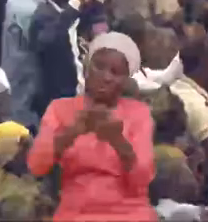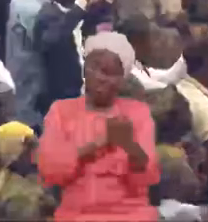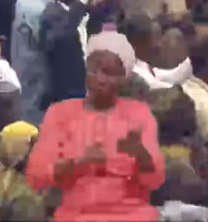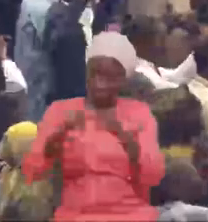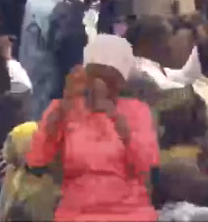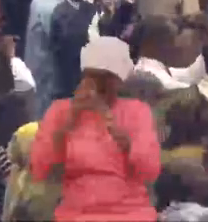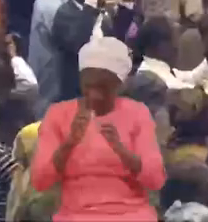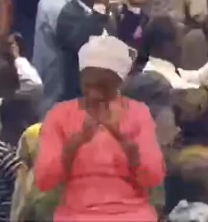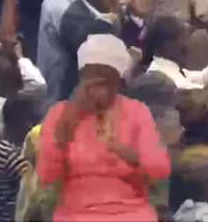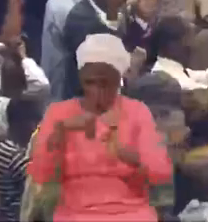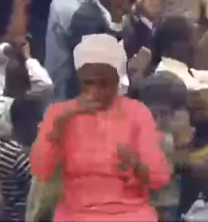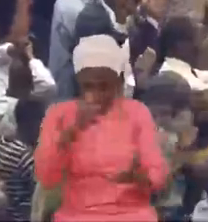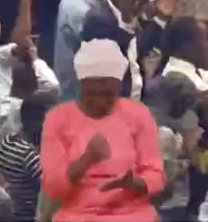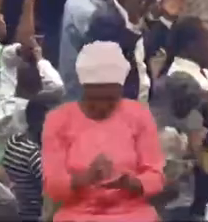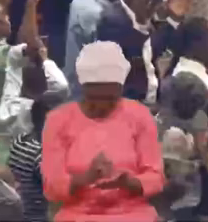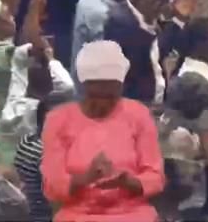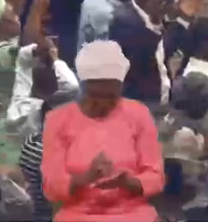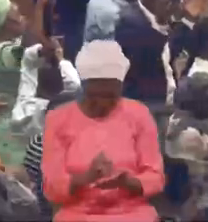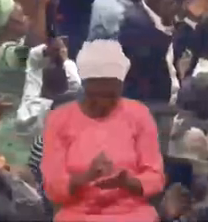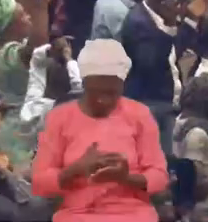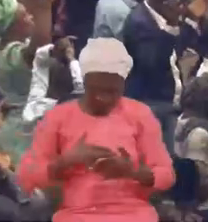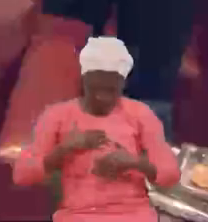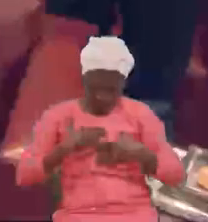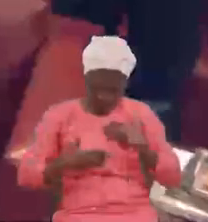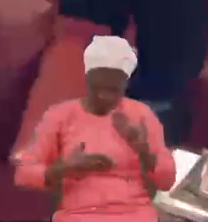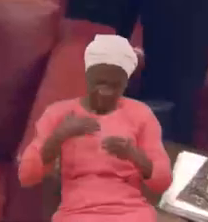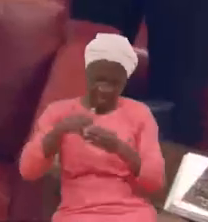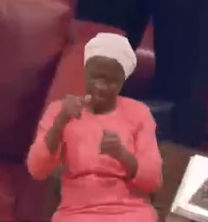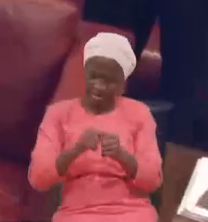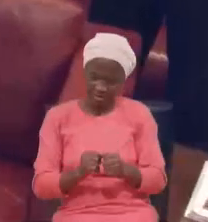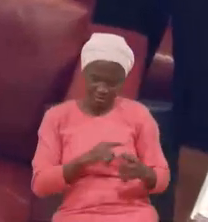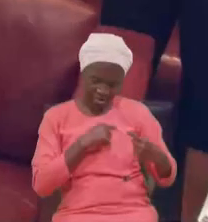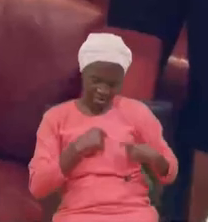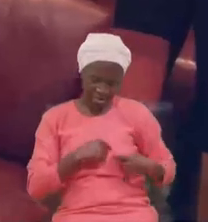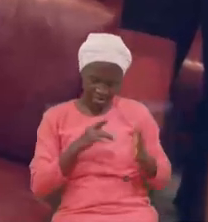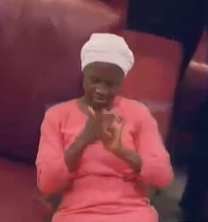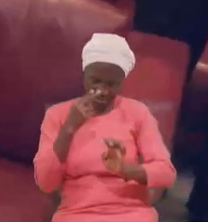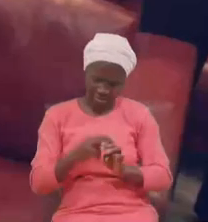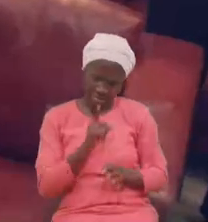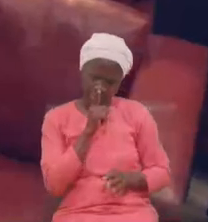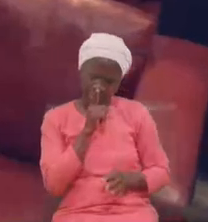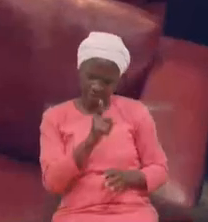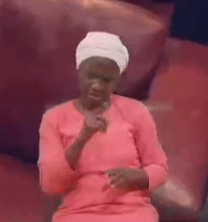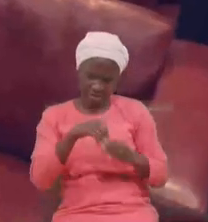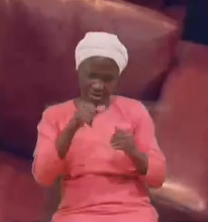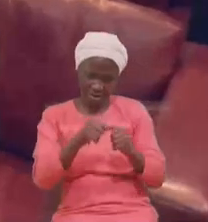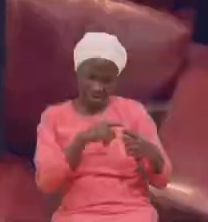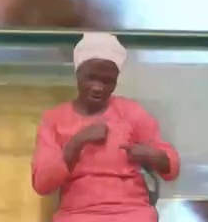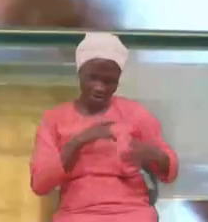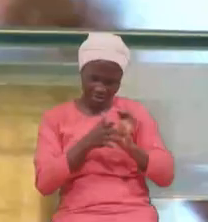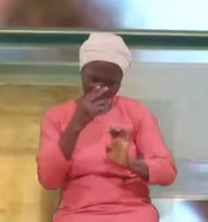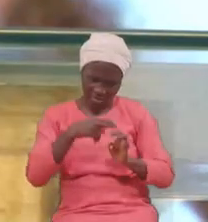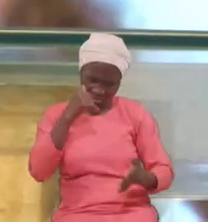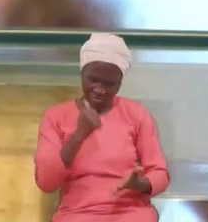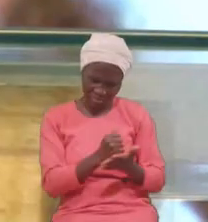beaucoup sur leurs genoux devant le Seigneur pour l'adorer au nom de Jésus. La joie dans chaque cœur, l'assurance dans